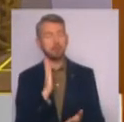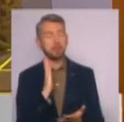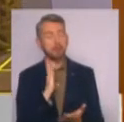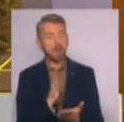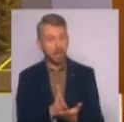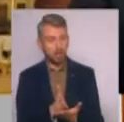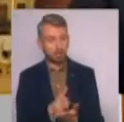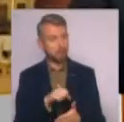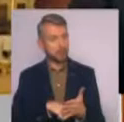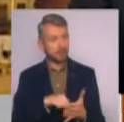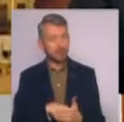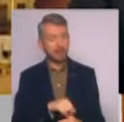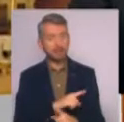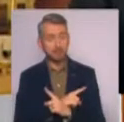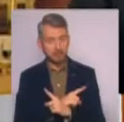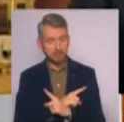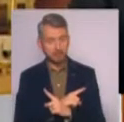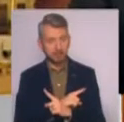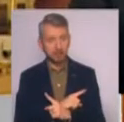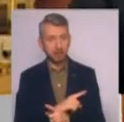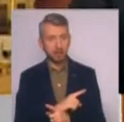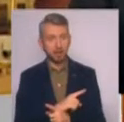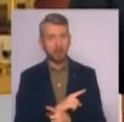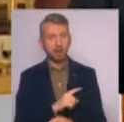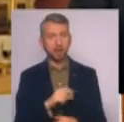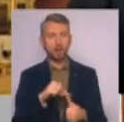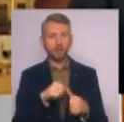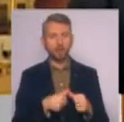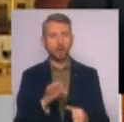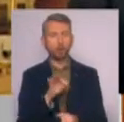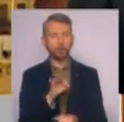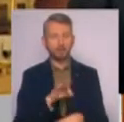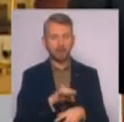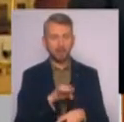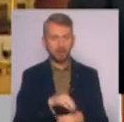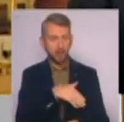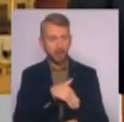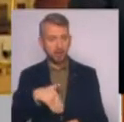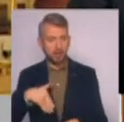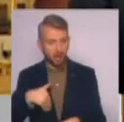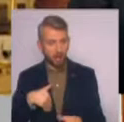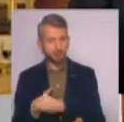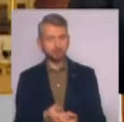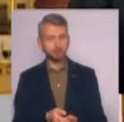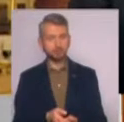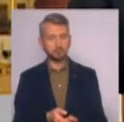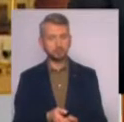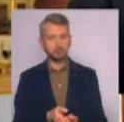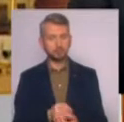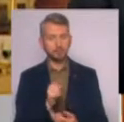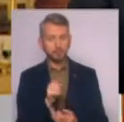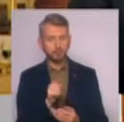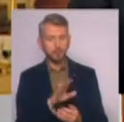безпосередньо причина смерті, хронічне обструктивне захворювання легень, виставляється в